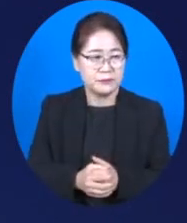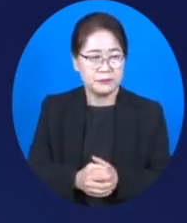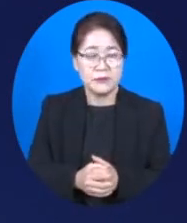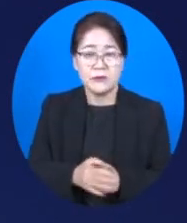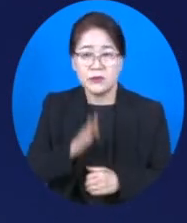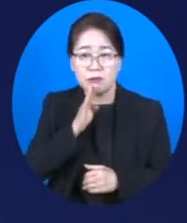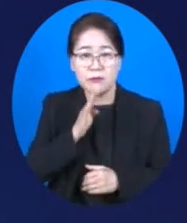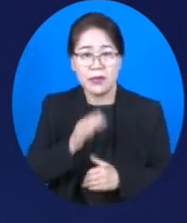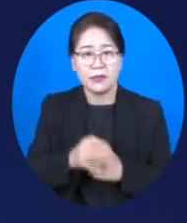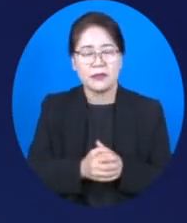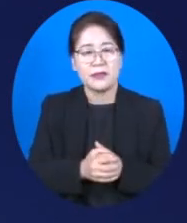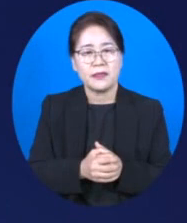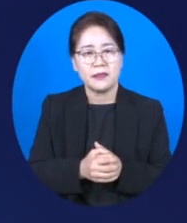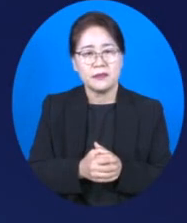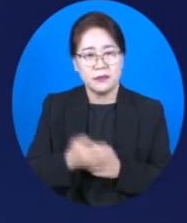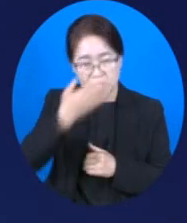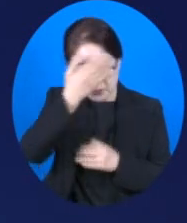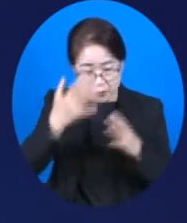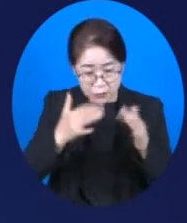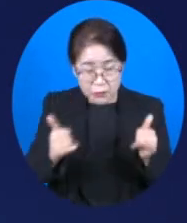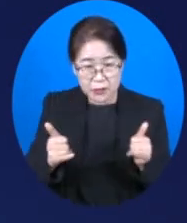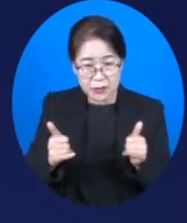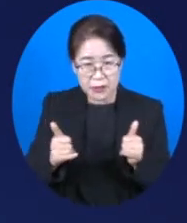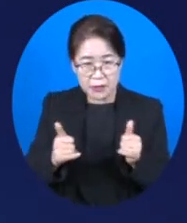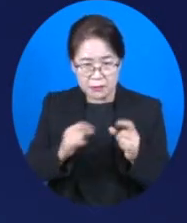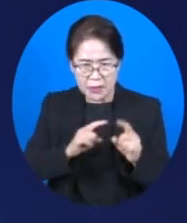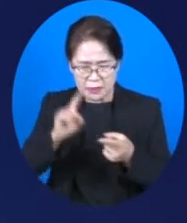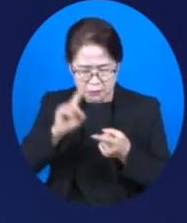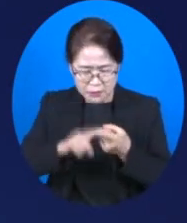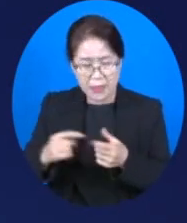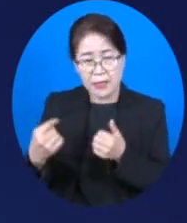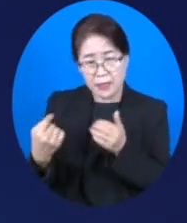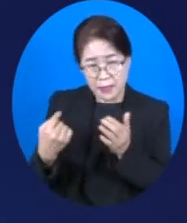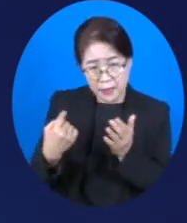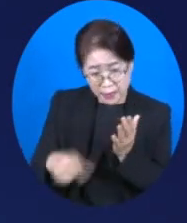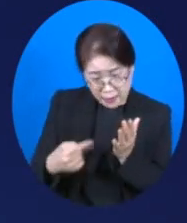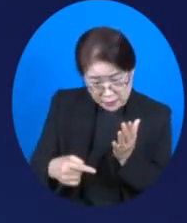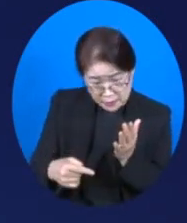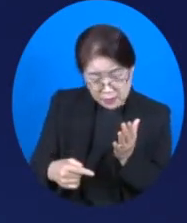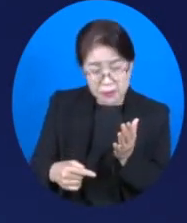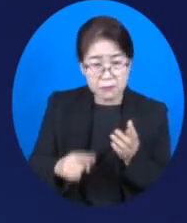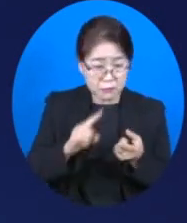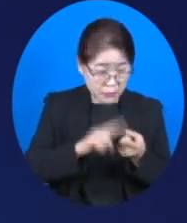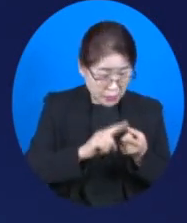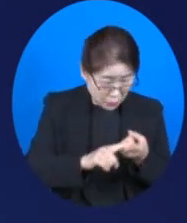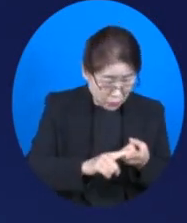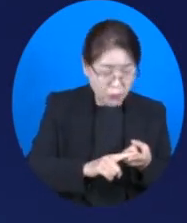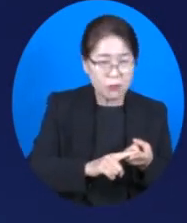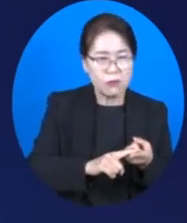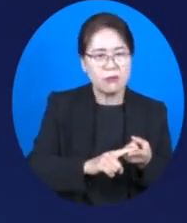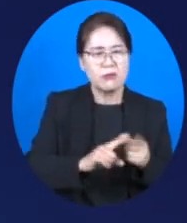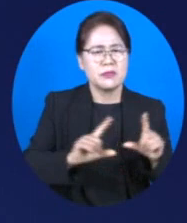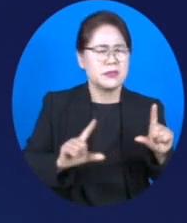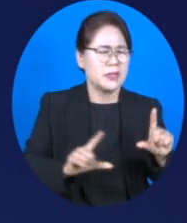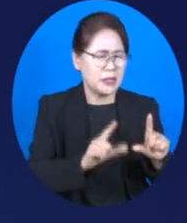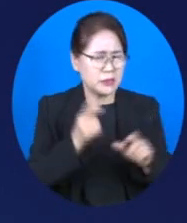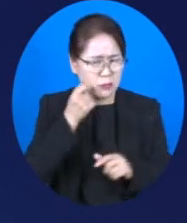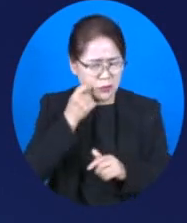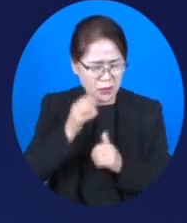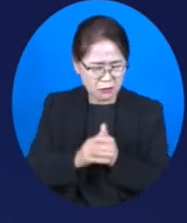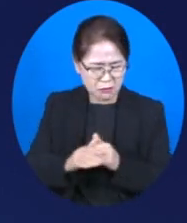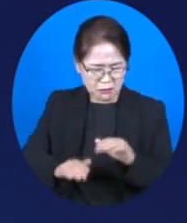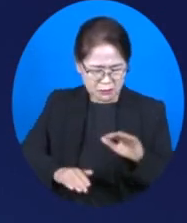정말 많은 기독 청년들이 성경적인 가르침과 현실의 삶 사이에서 괴리를